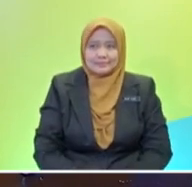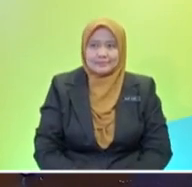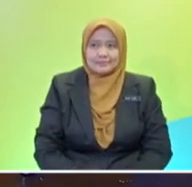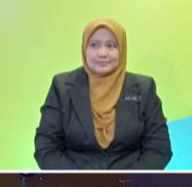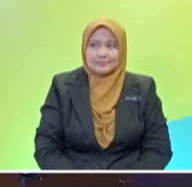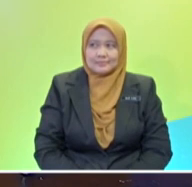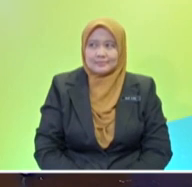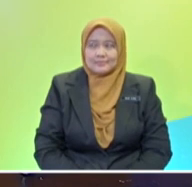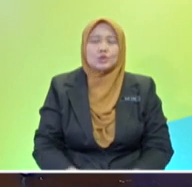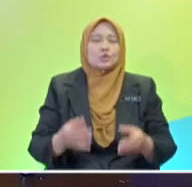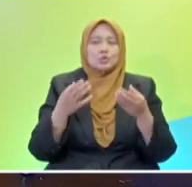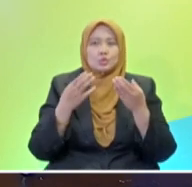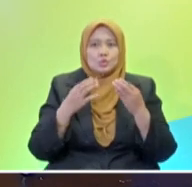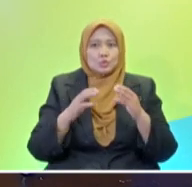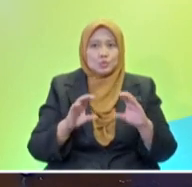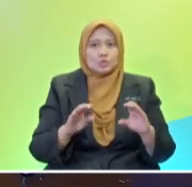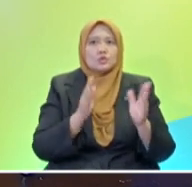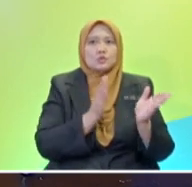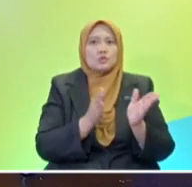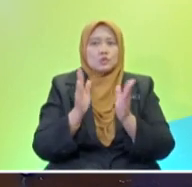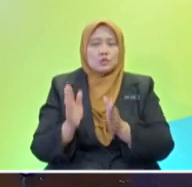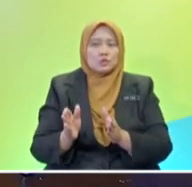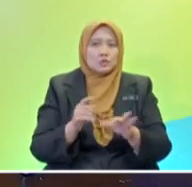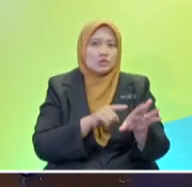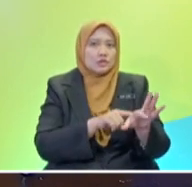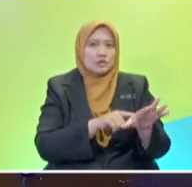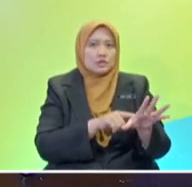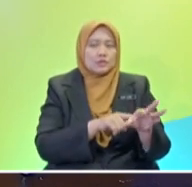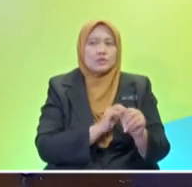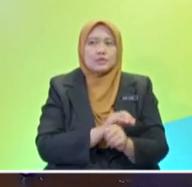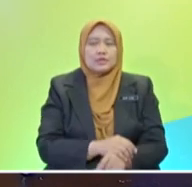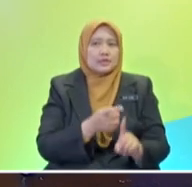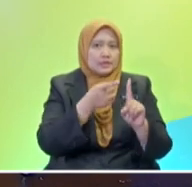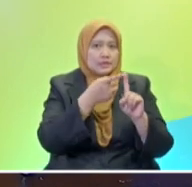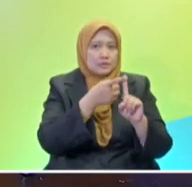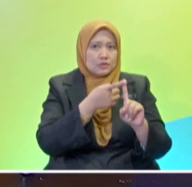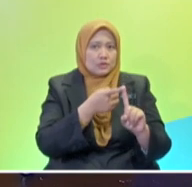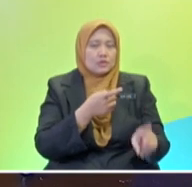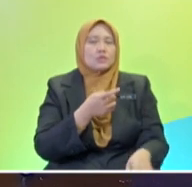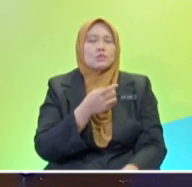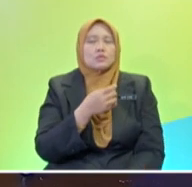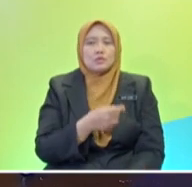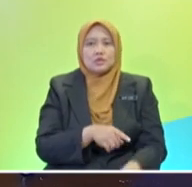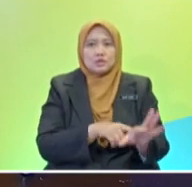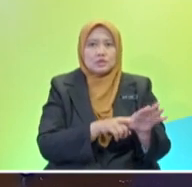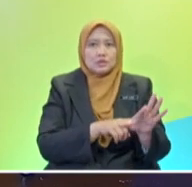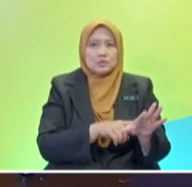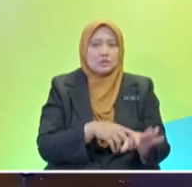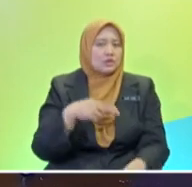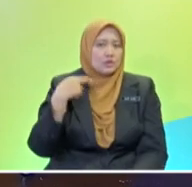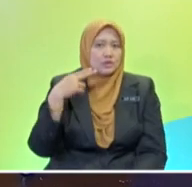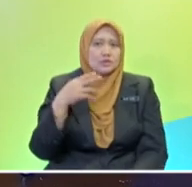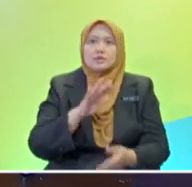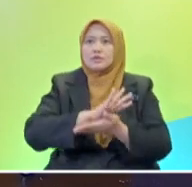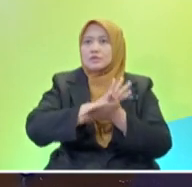Din cuba susunkan daun itu daripada daun hijau menjadi daun